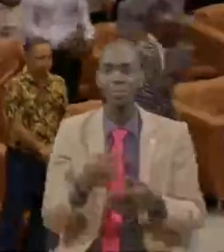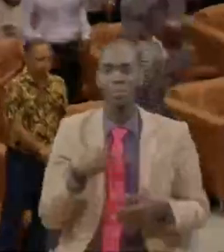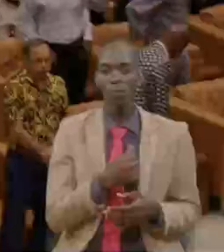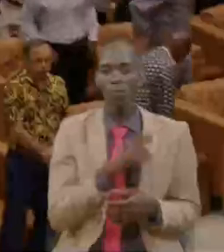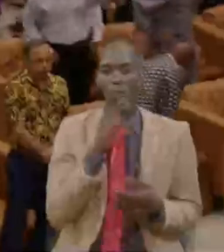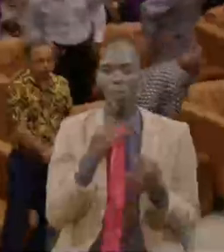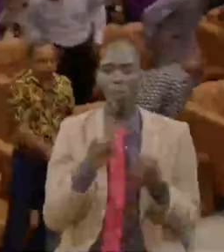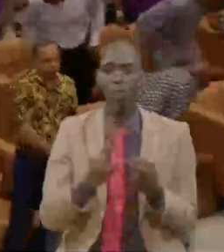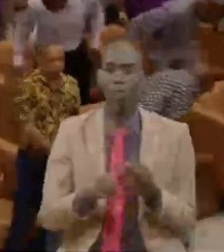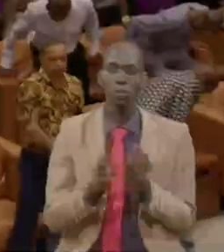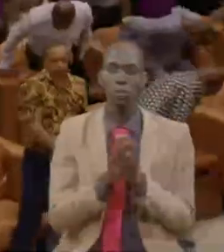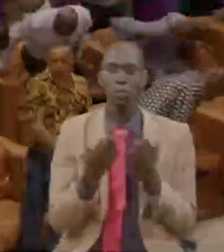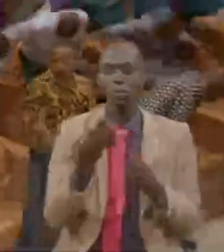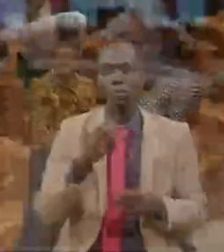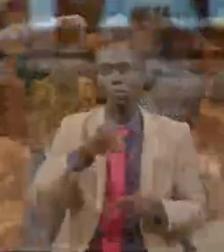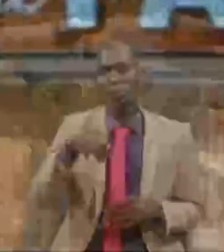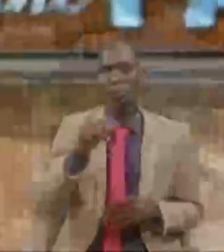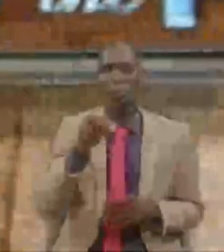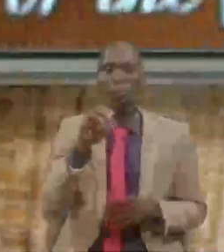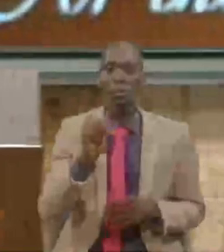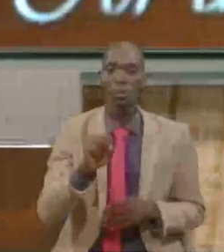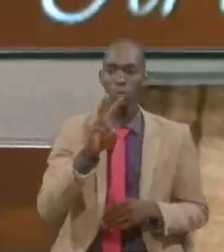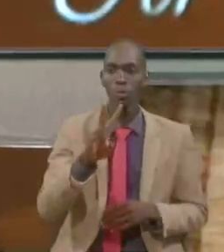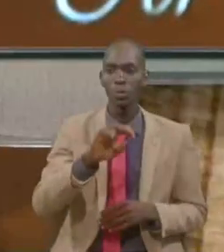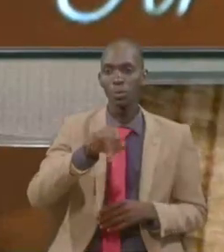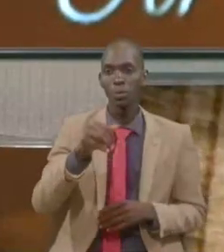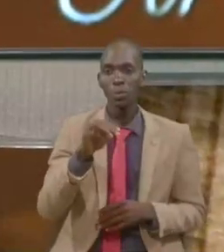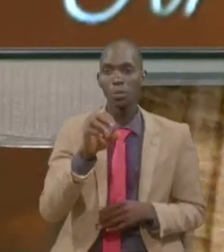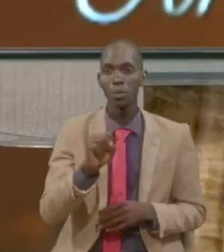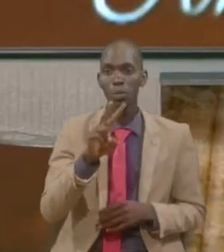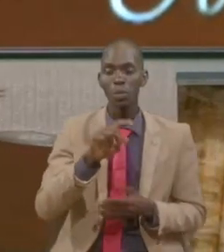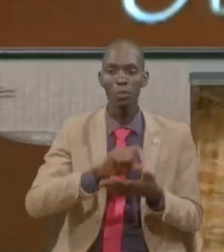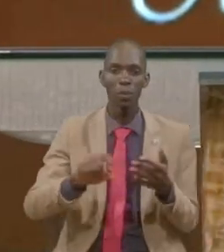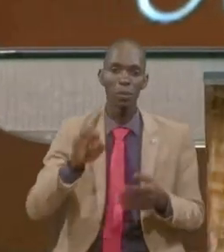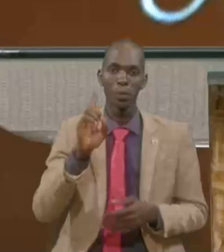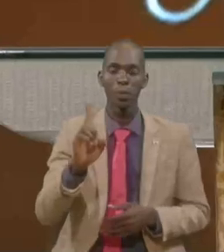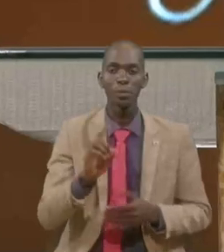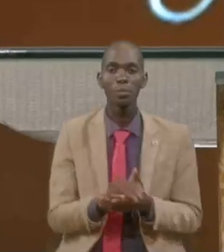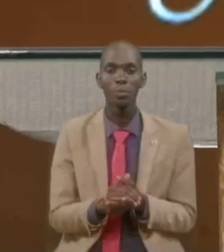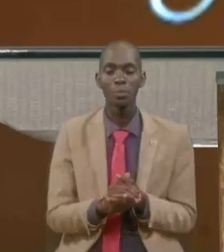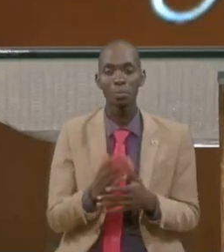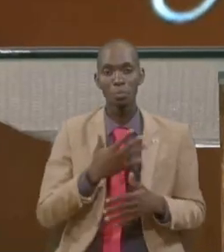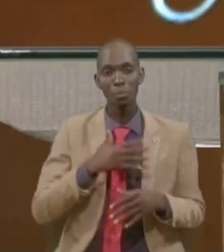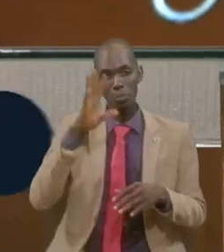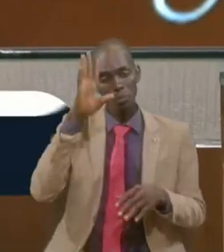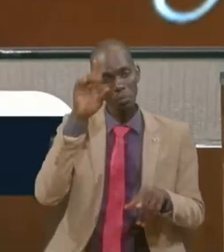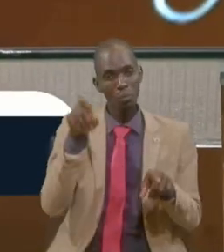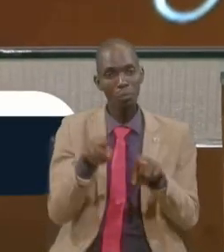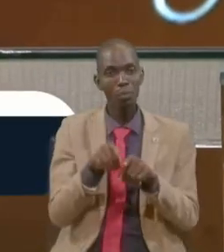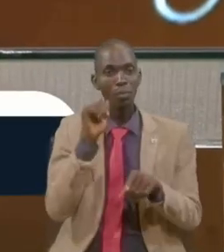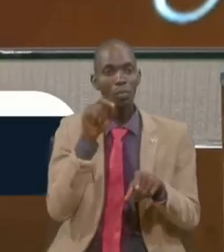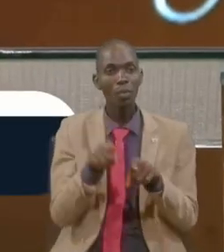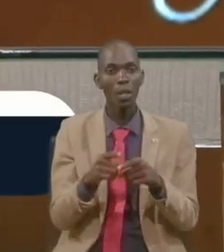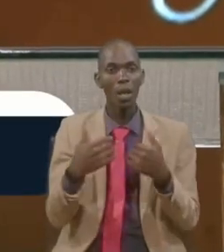Nous allons à Jacques 2. De Jacques 2, nous lisons le verset 1. Mes